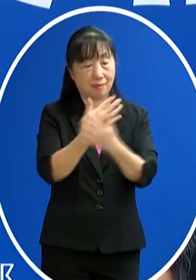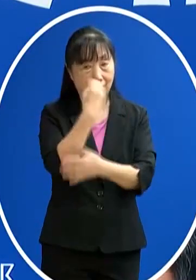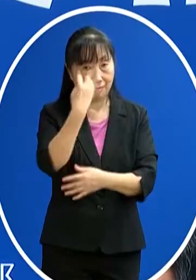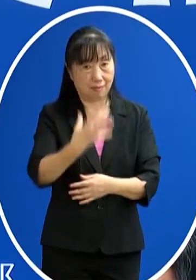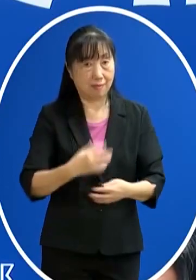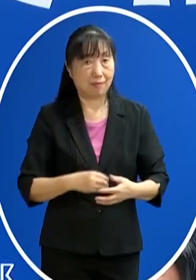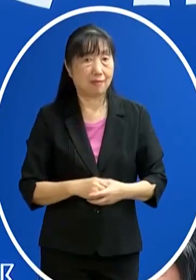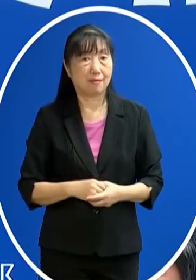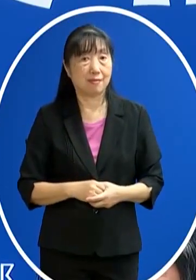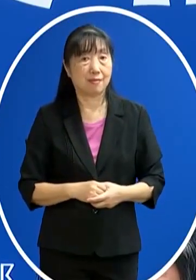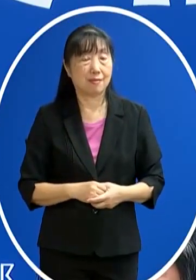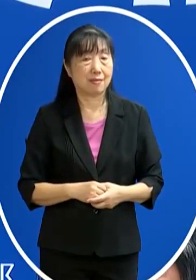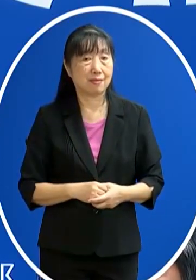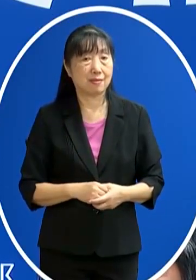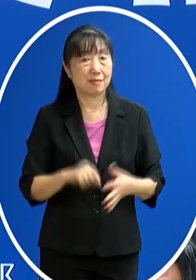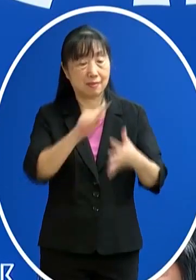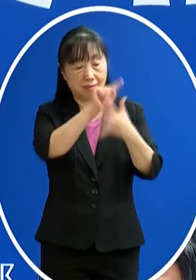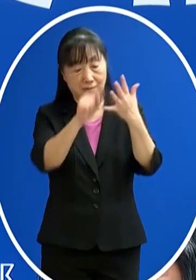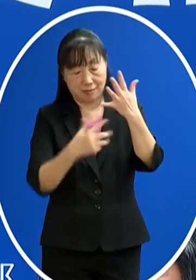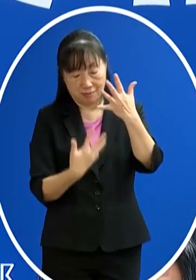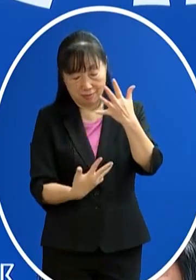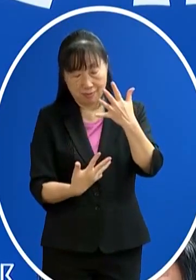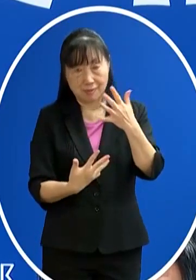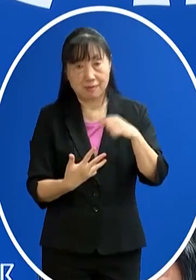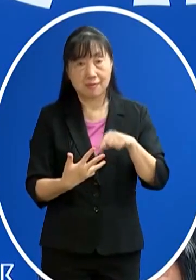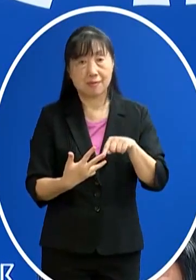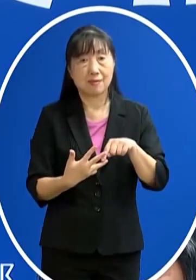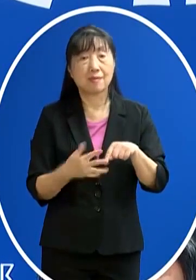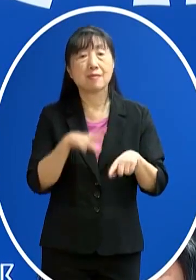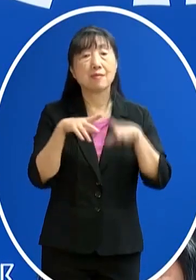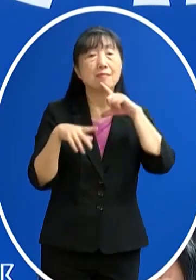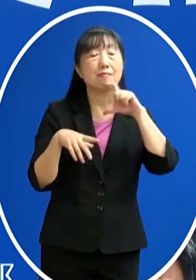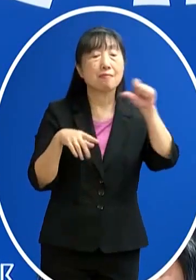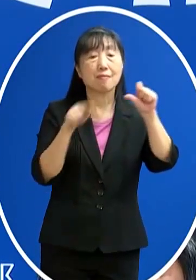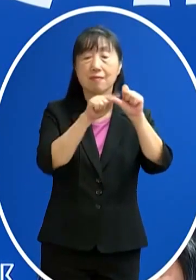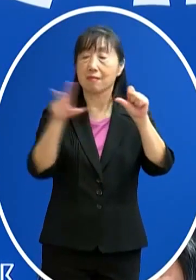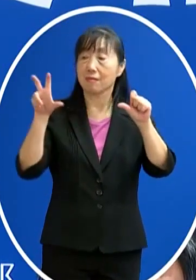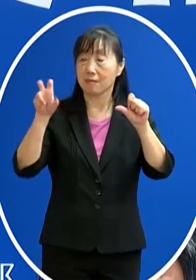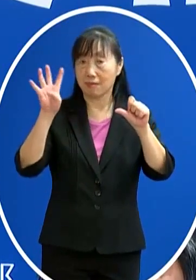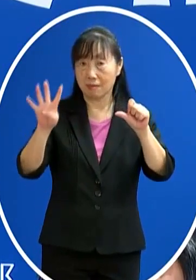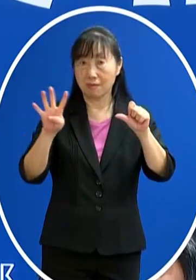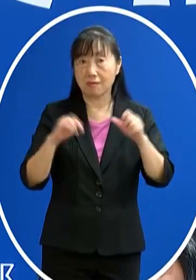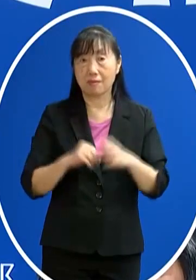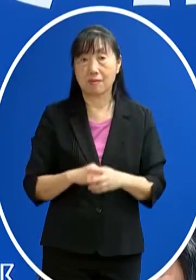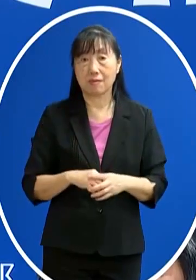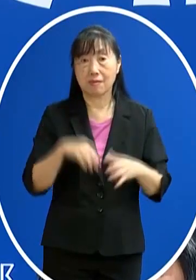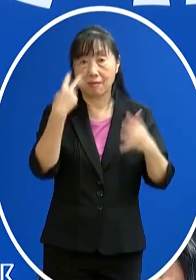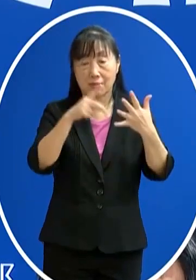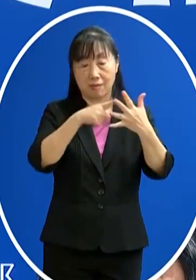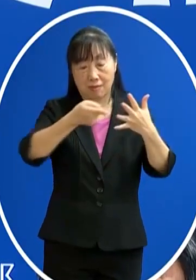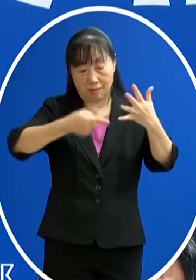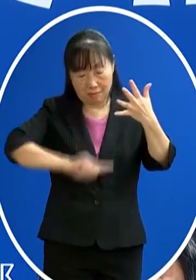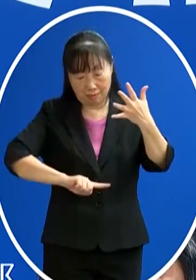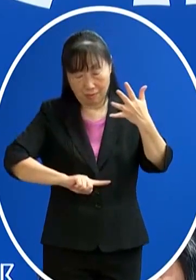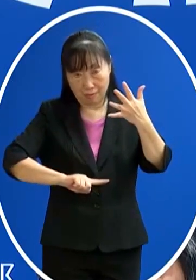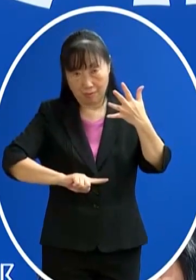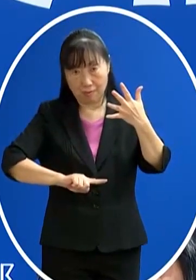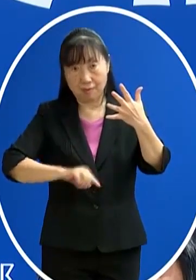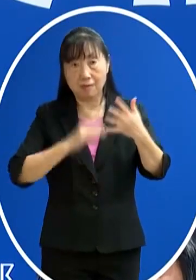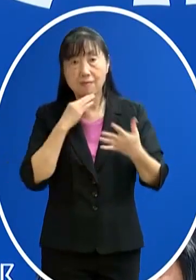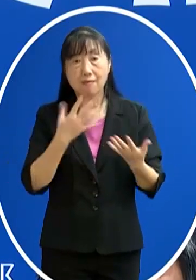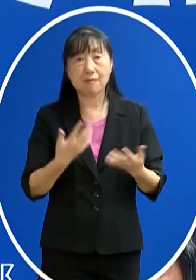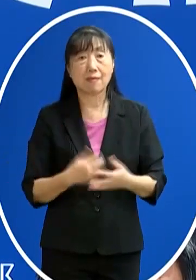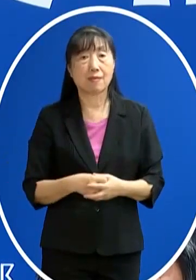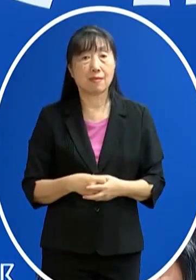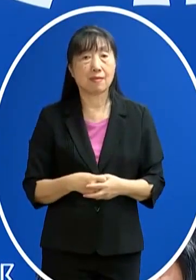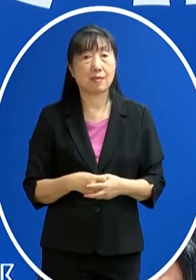那有关这个第八类哦，就是有关65岁到74岁的这个再往下开的部分，